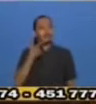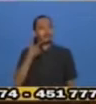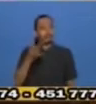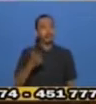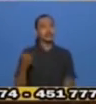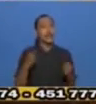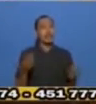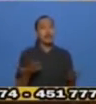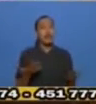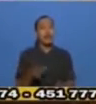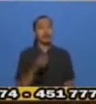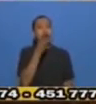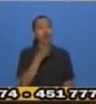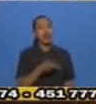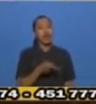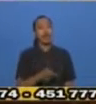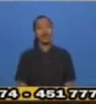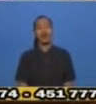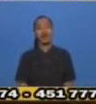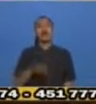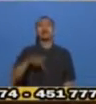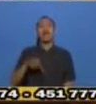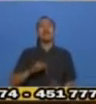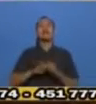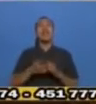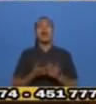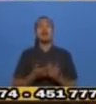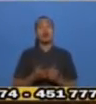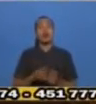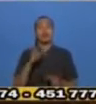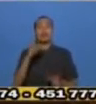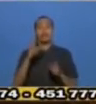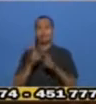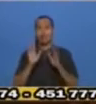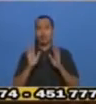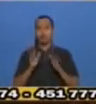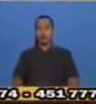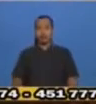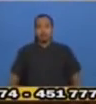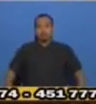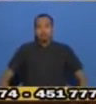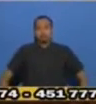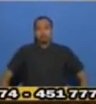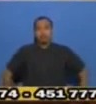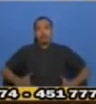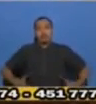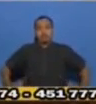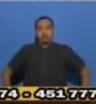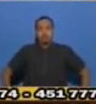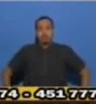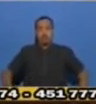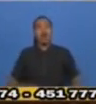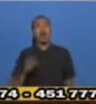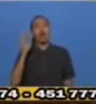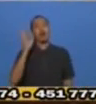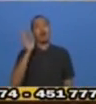Sekarang orang tua tidak bisa mengangkat begitu saja, harus beberapa orang yang mengangkat ketika mau dibawa kemana-mana. Ketika ada undangan vaksin, ya